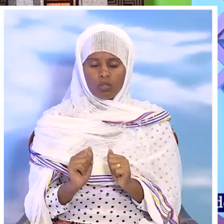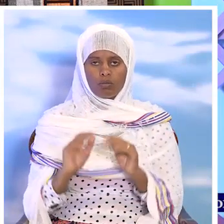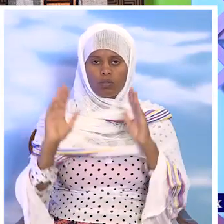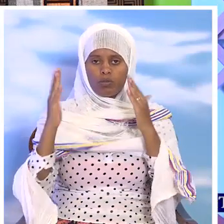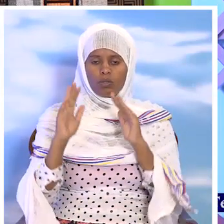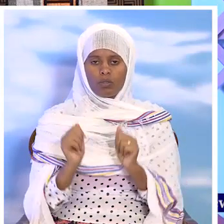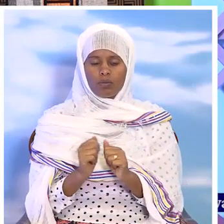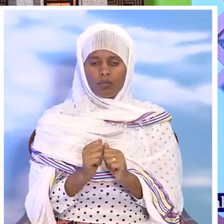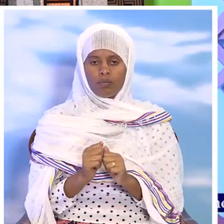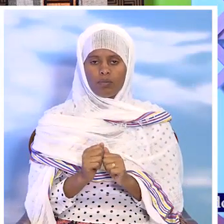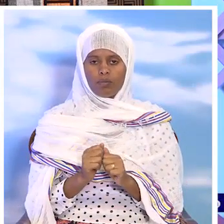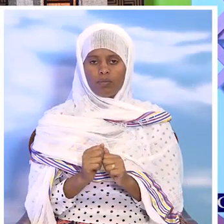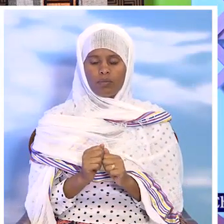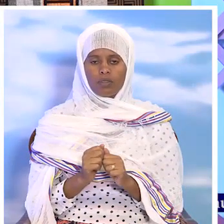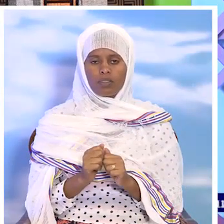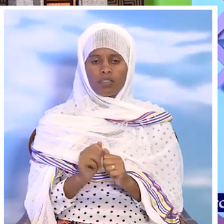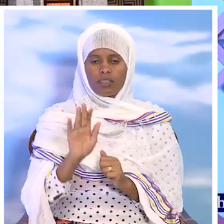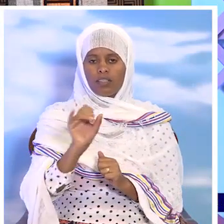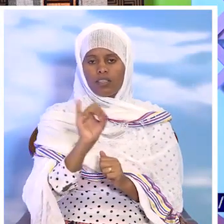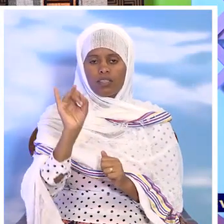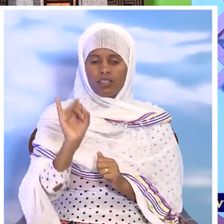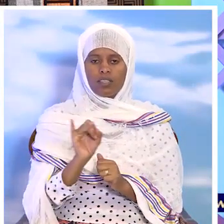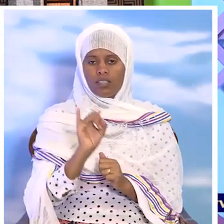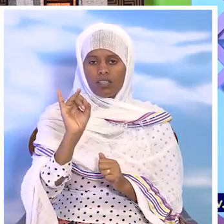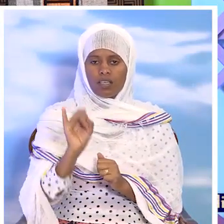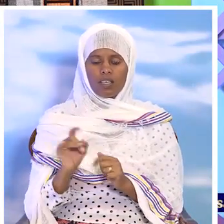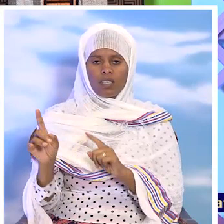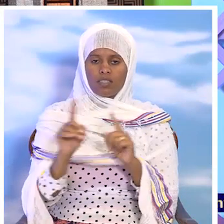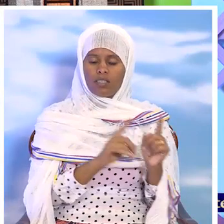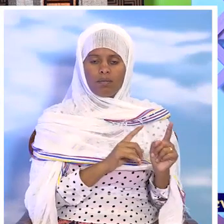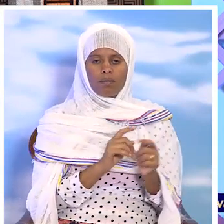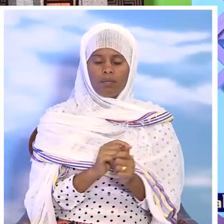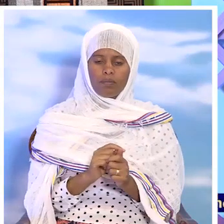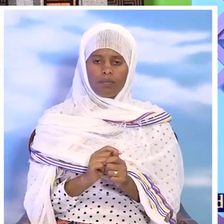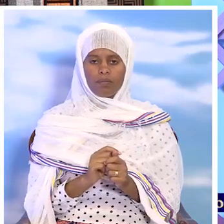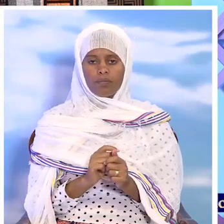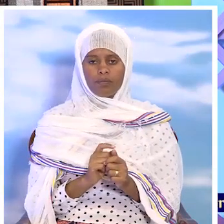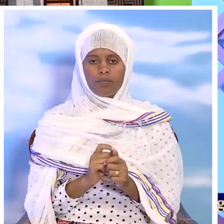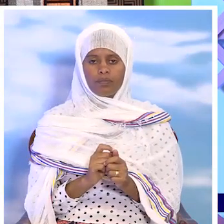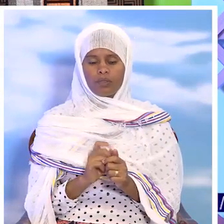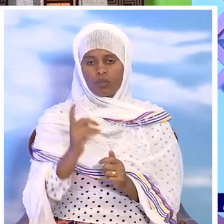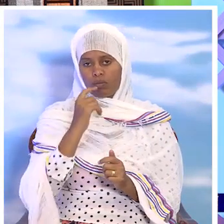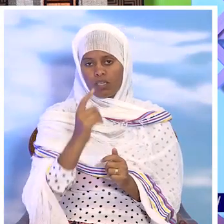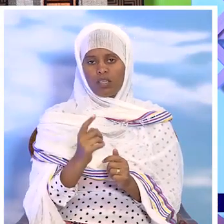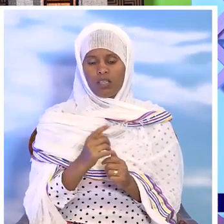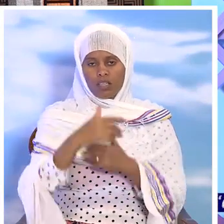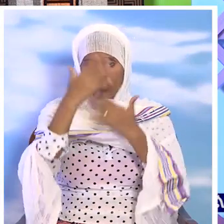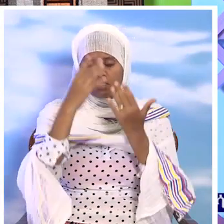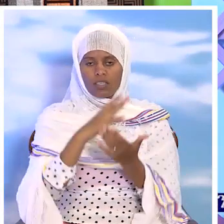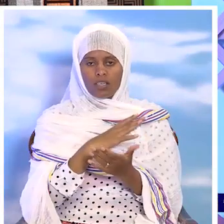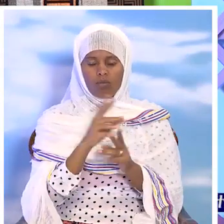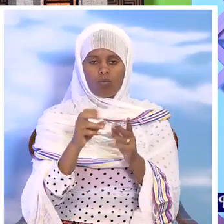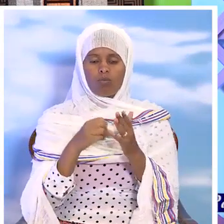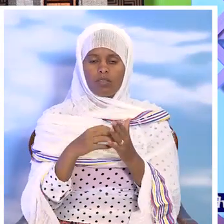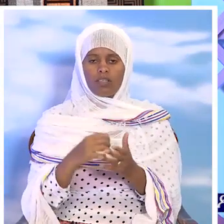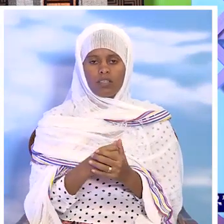ስለዚ ወገሊላ ገሊላ ዘኣሕዛብ ኢላ ድማ ተገሊፃላ በዚ ምክንያት እዚ